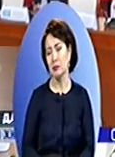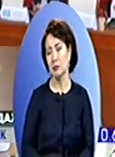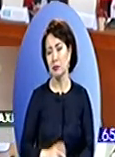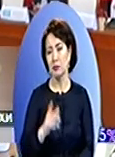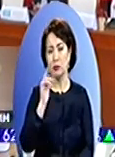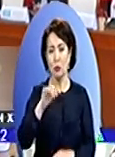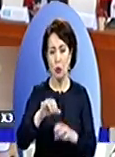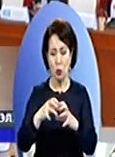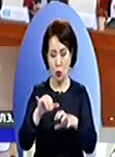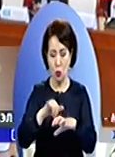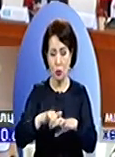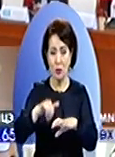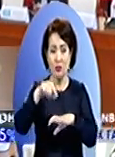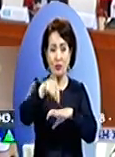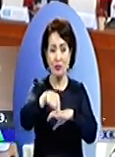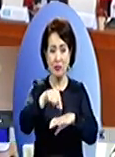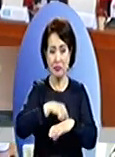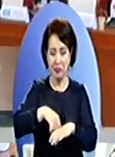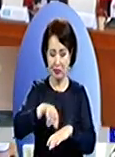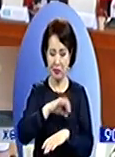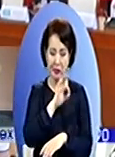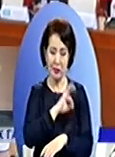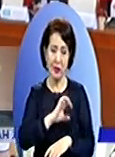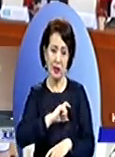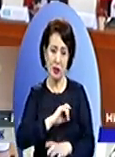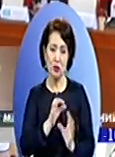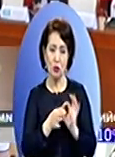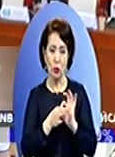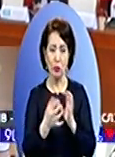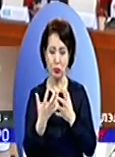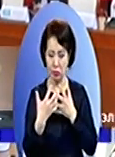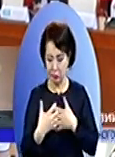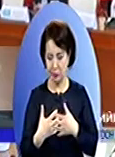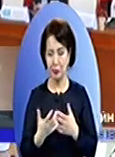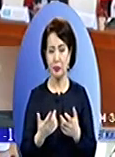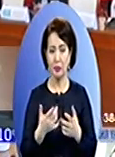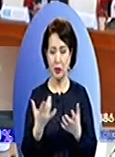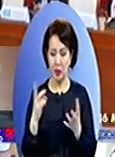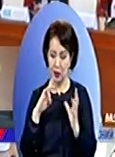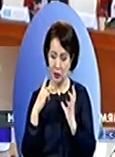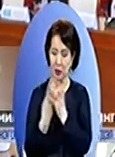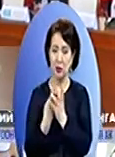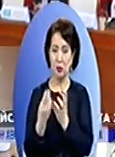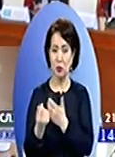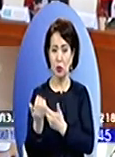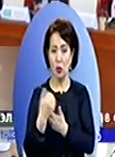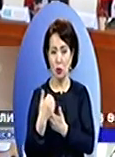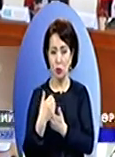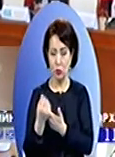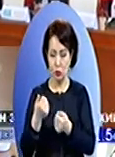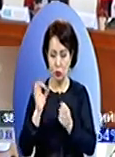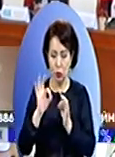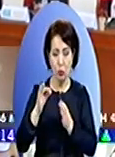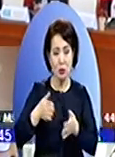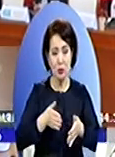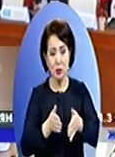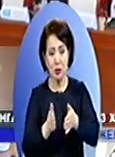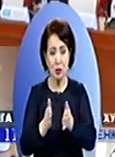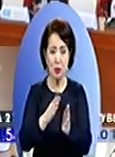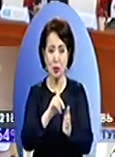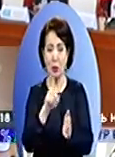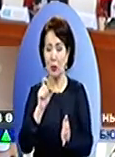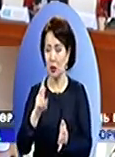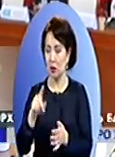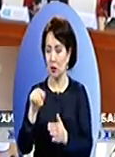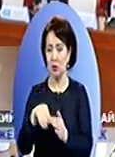хэрхэн яаж одоо зөв зохистой байдлаар бас оруулж тэгээд эдэнтэй нэгдэн нийлж хөрөнгө оруулалтын одоо зөв одоо замаар ямар нэгэн байдлаар одоо аль нэг талд